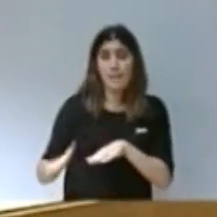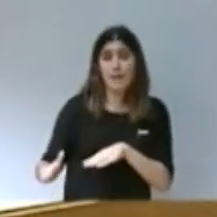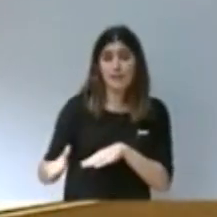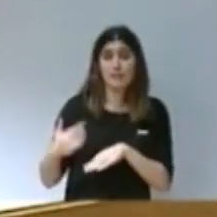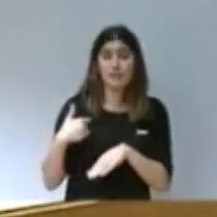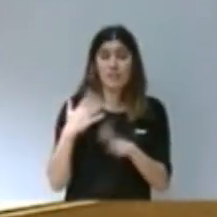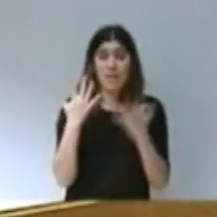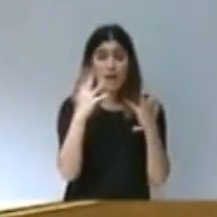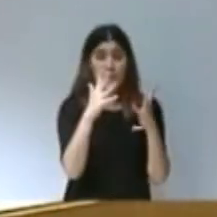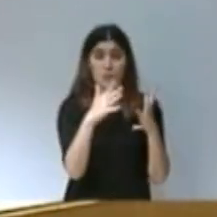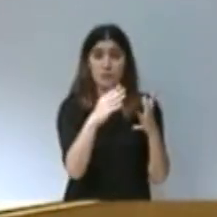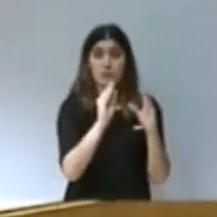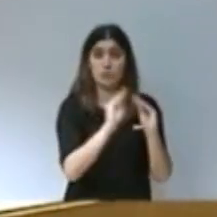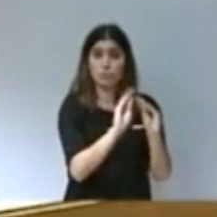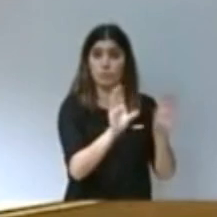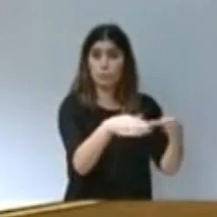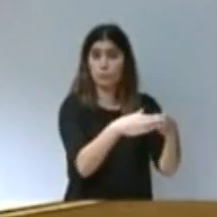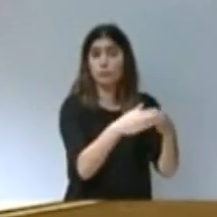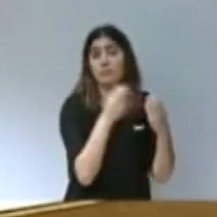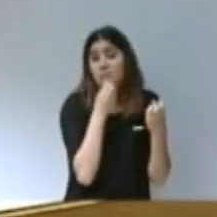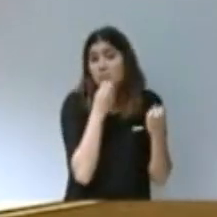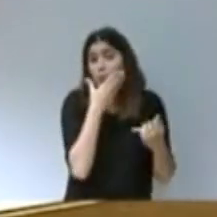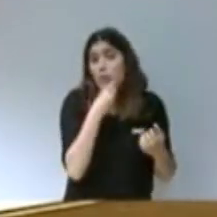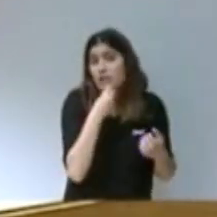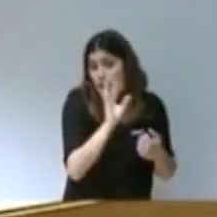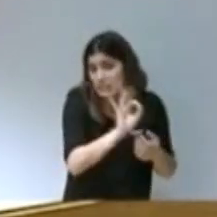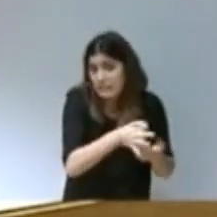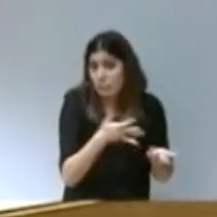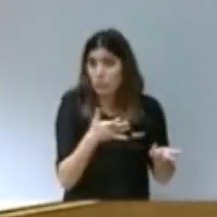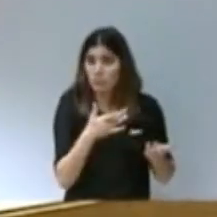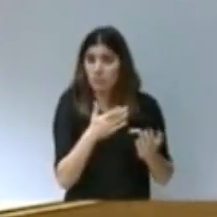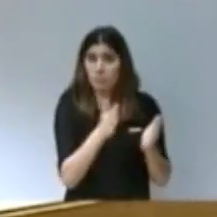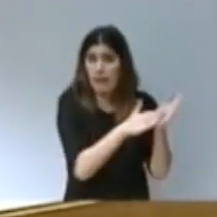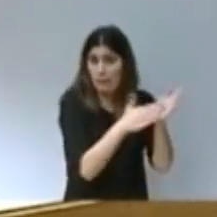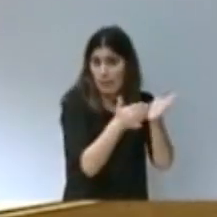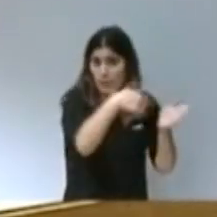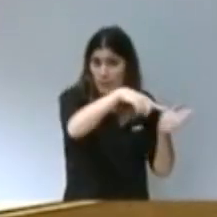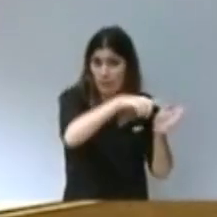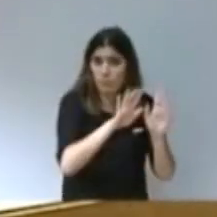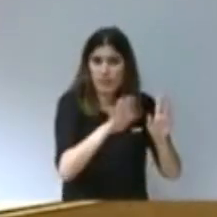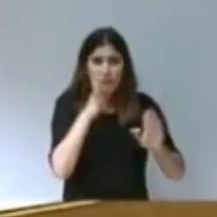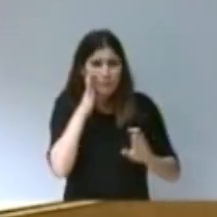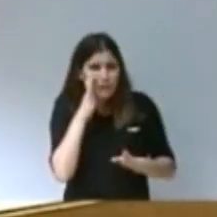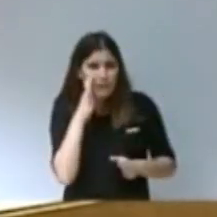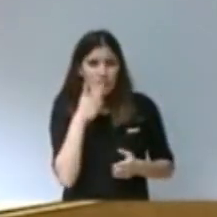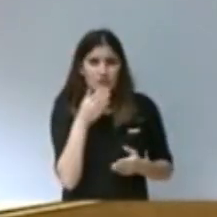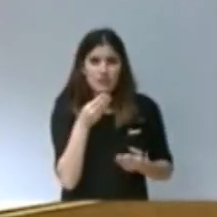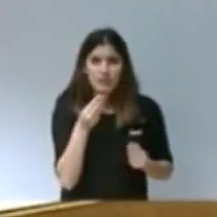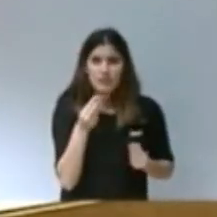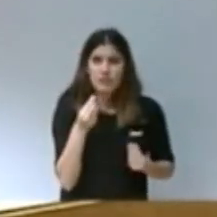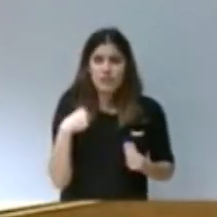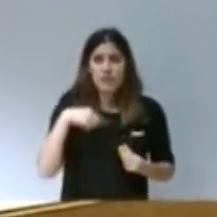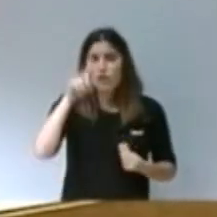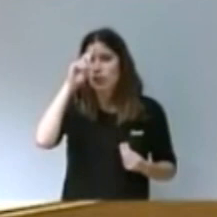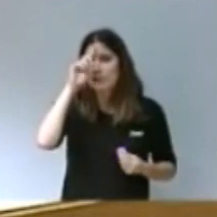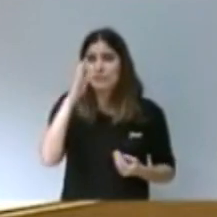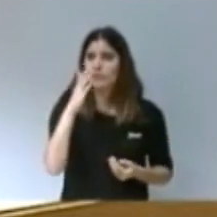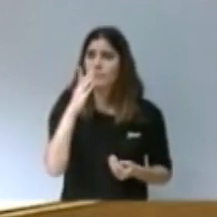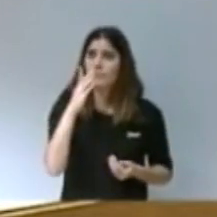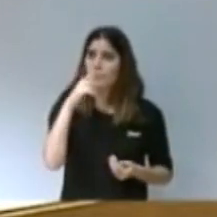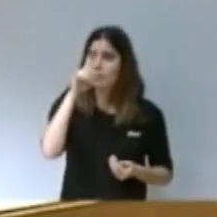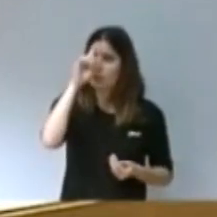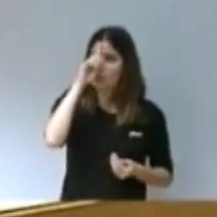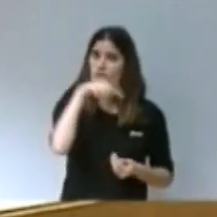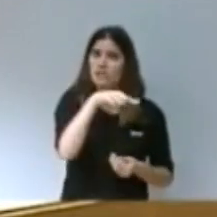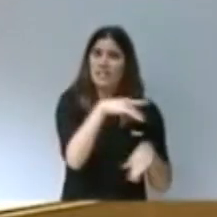que li aplaudisquen els seus, que això sempre és bonico, això sempre és bonico, jo ho sé. Però jo no sé per